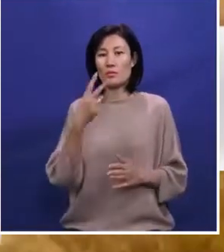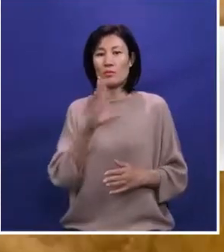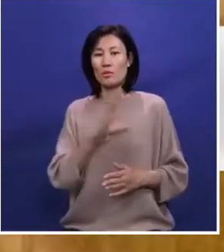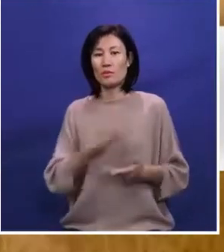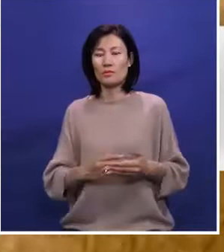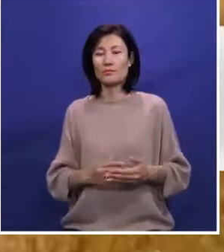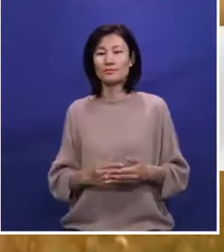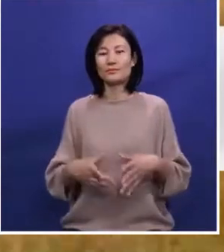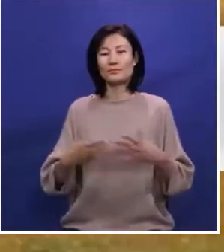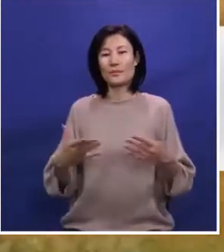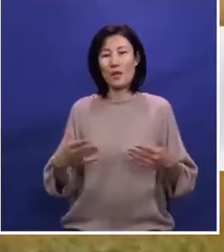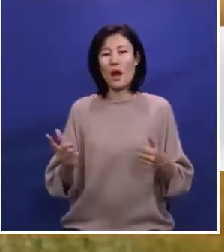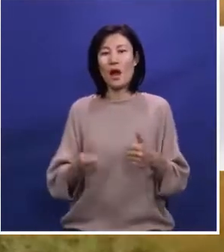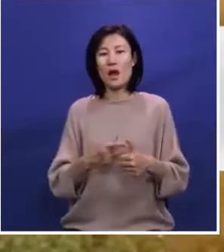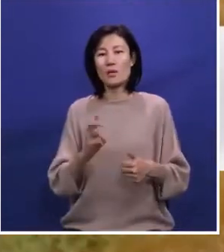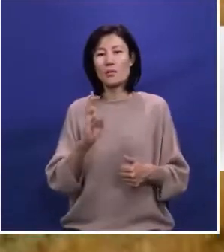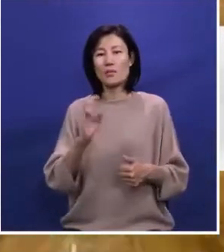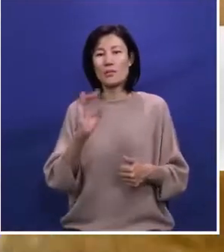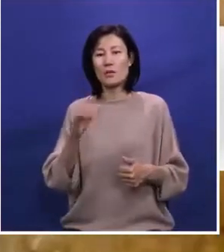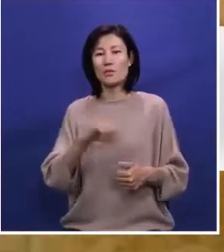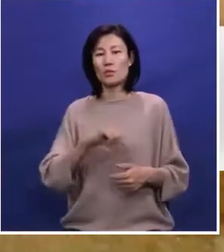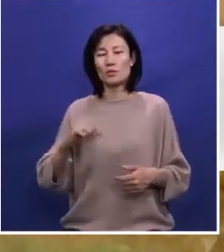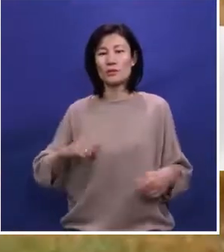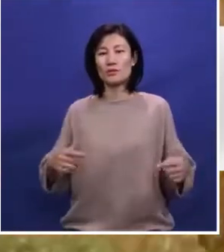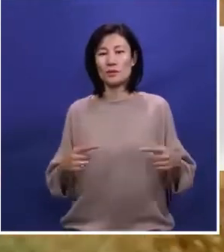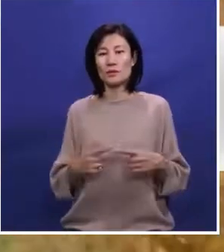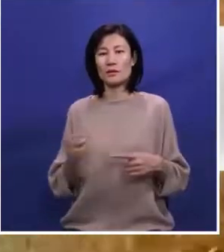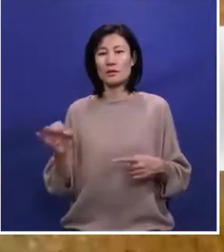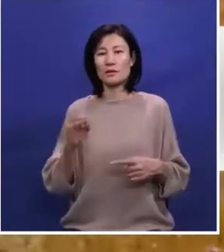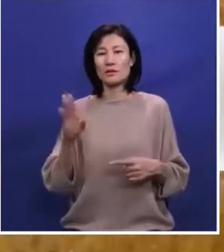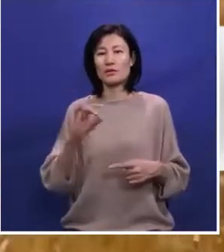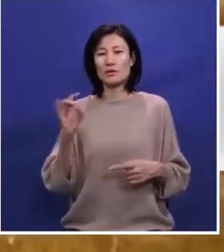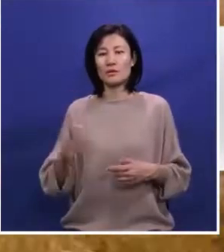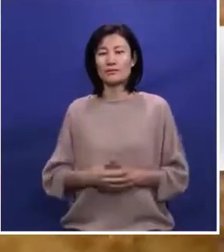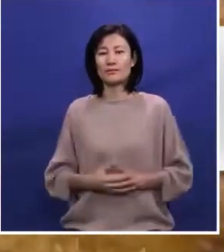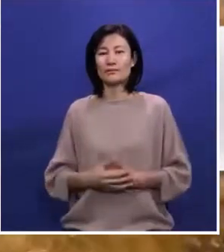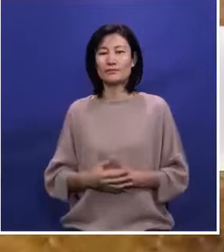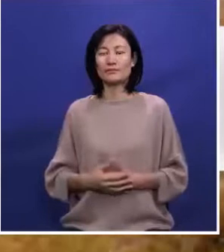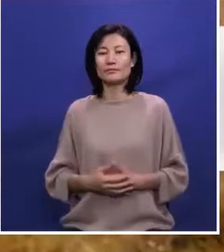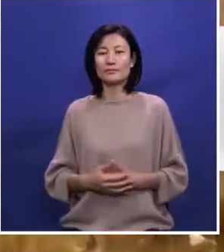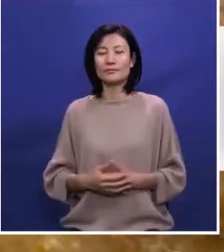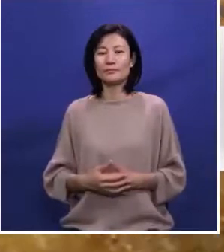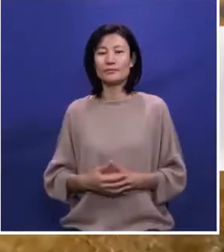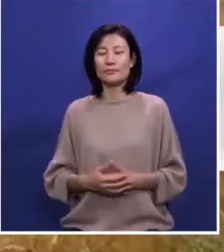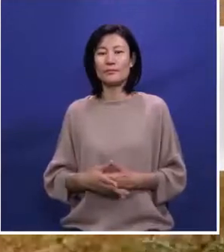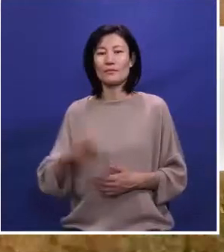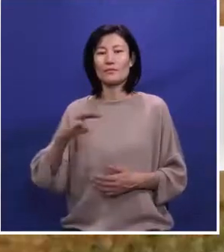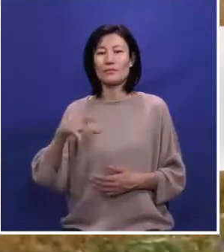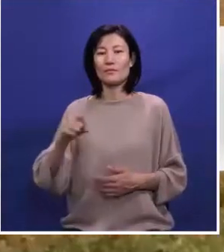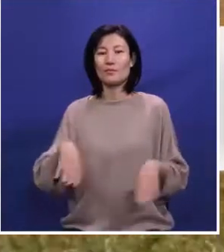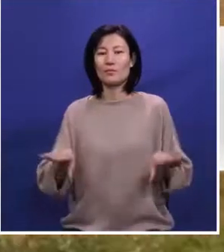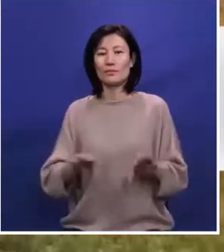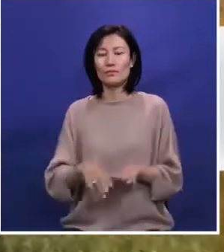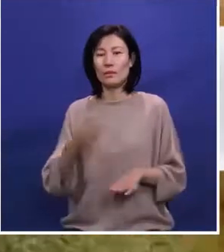боламыз. Ерекше атаулары бар, өзіне тиесілі қасиетті киелі жерлері басымырақ теріскейге